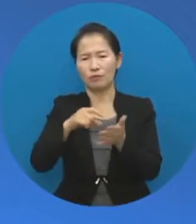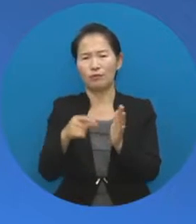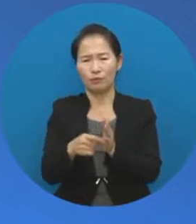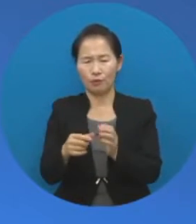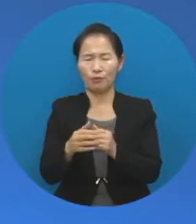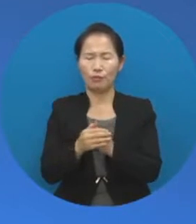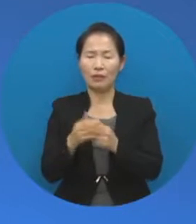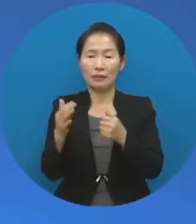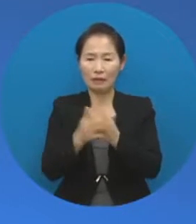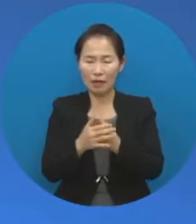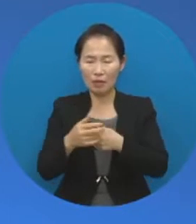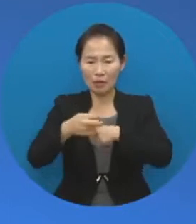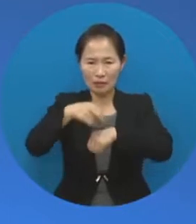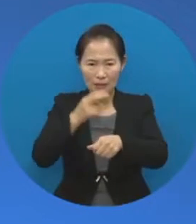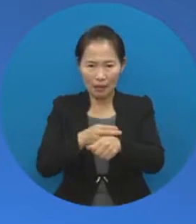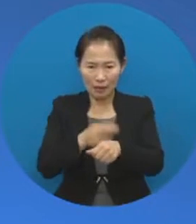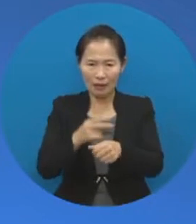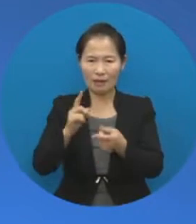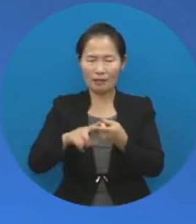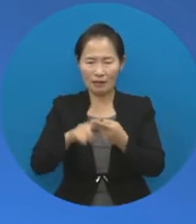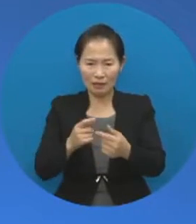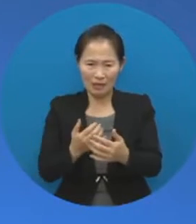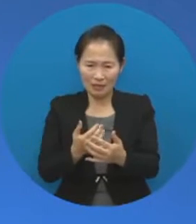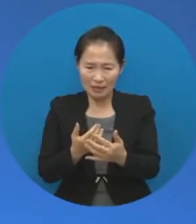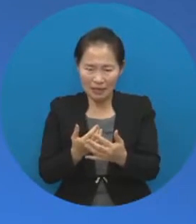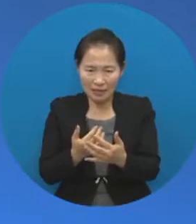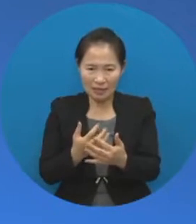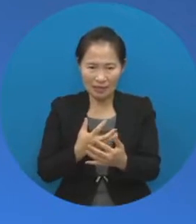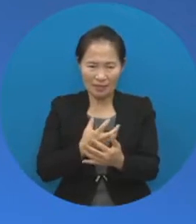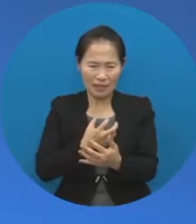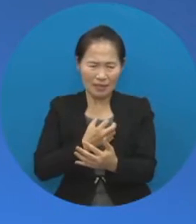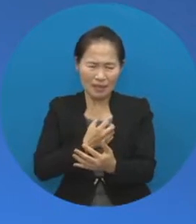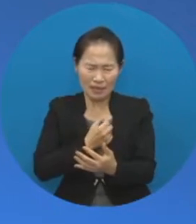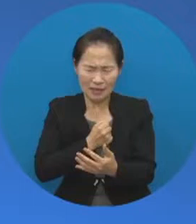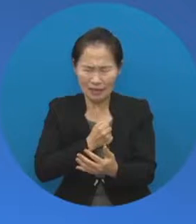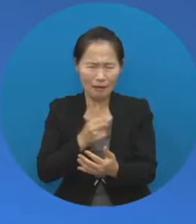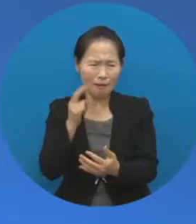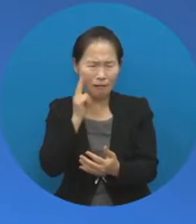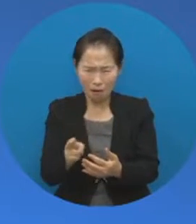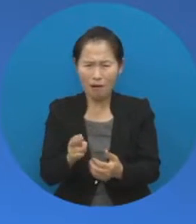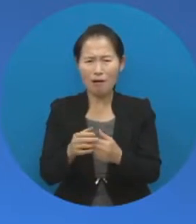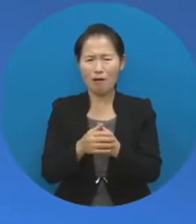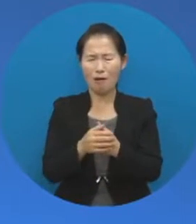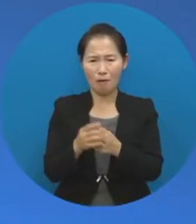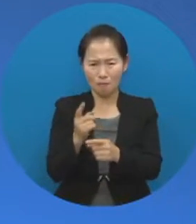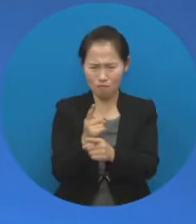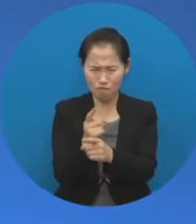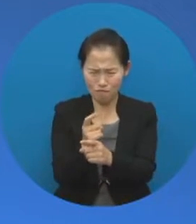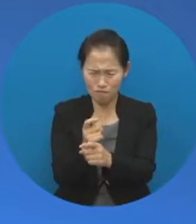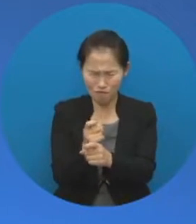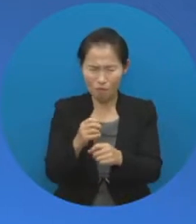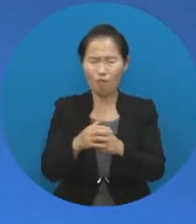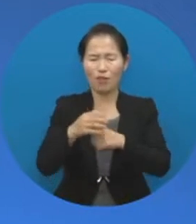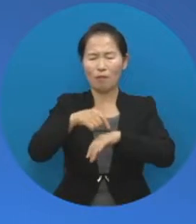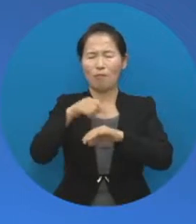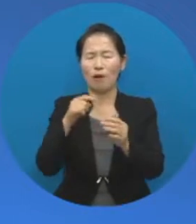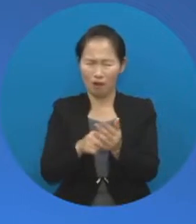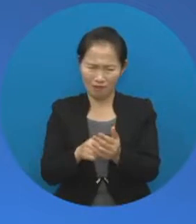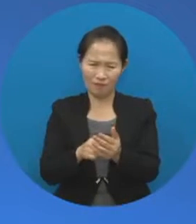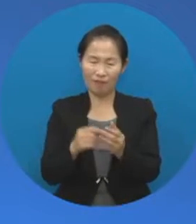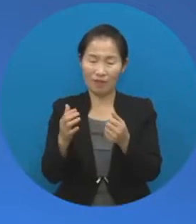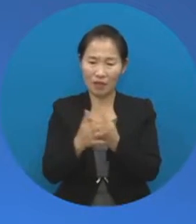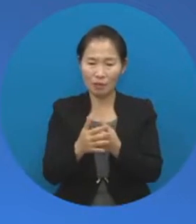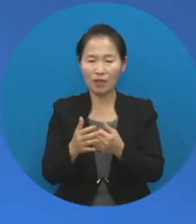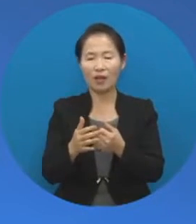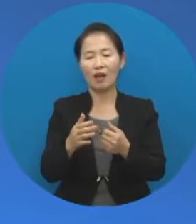의사에 대한 복수심과 원망이 제 안에 너무 가득했고 너무나 암울하고 우울한 사춘기 시절, 중고등학생 시절을